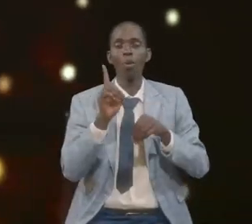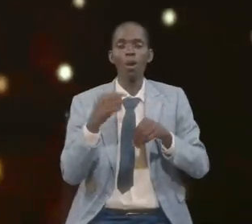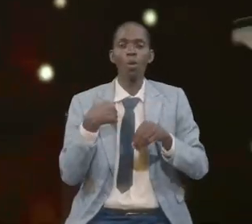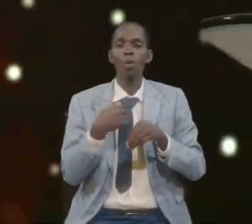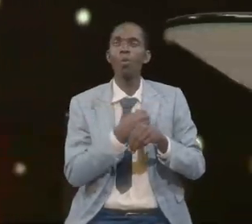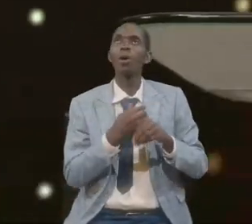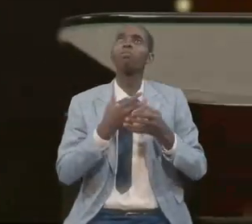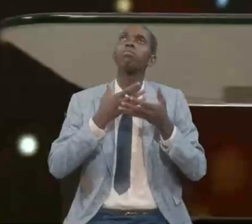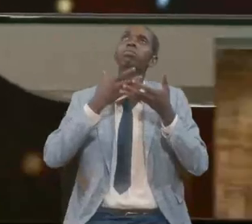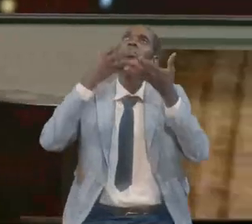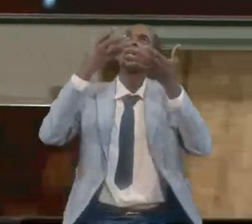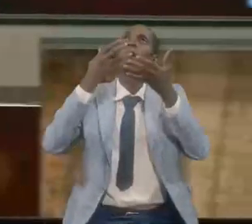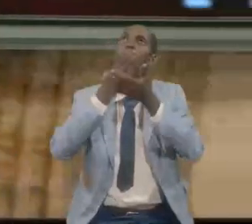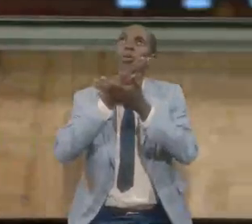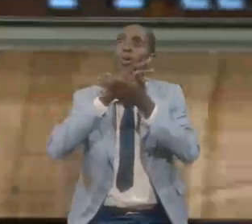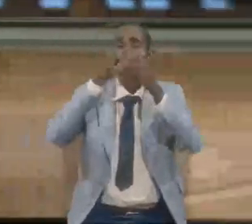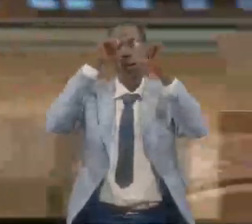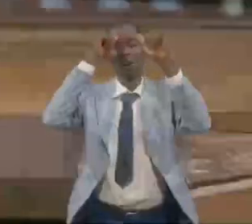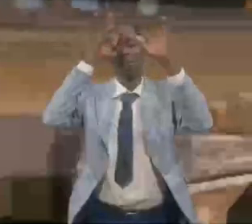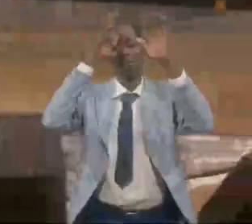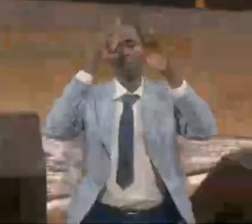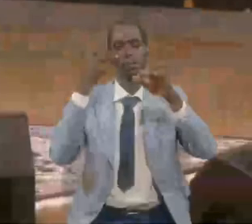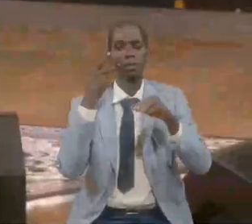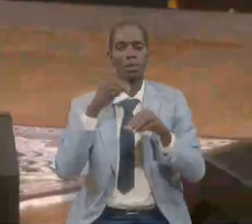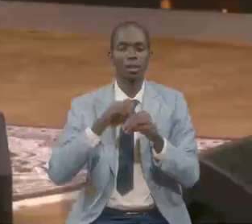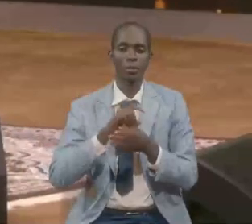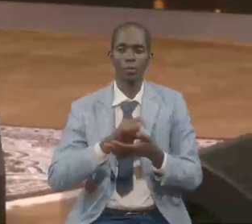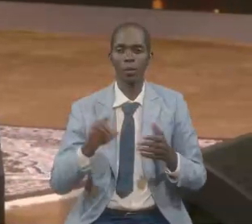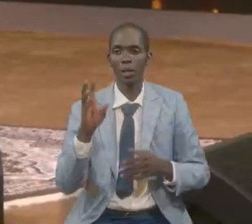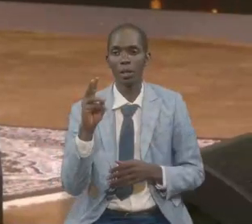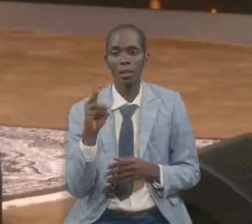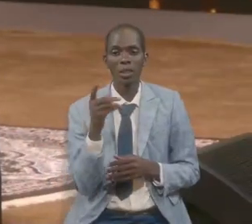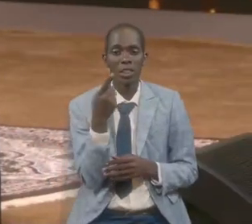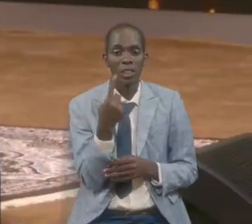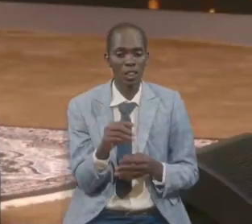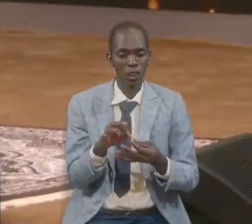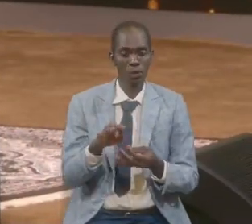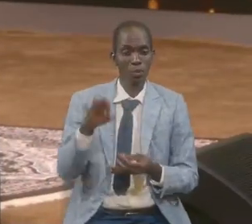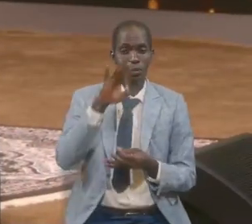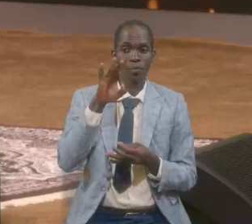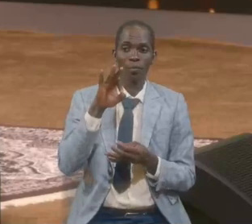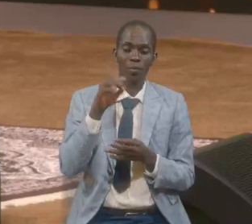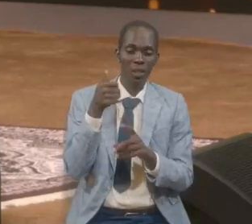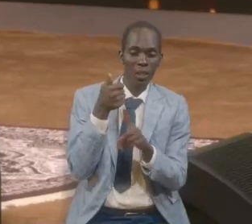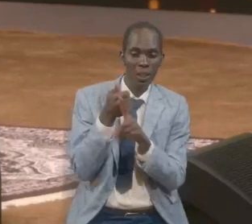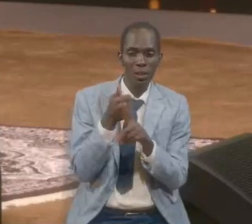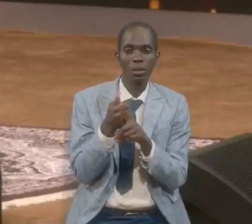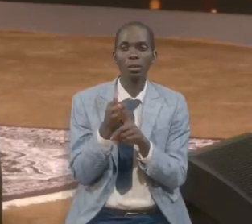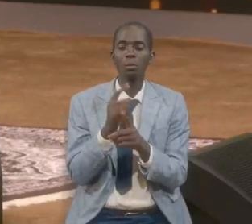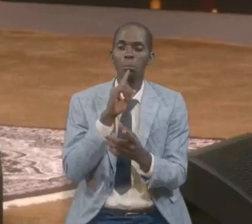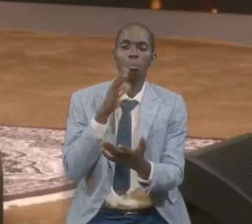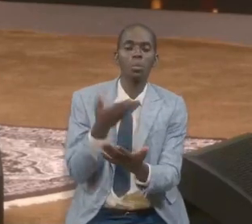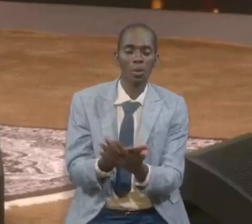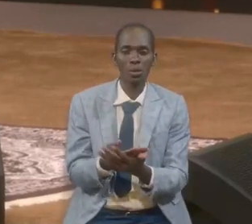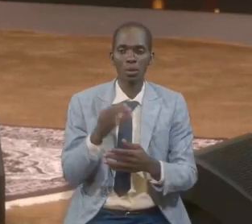Abba, Père. Verset 16 dit, l'esprit lui-même rend témoignage